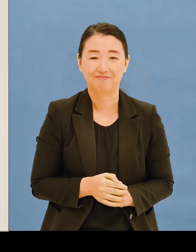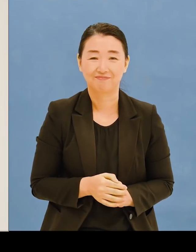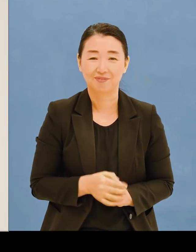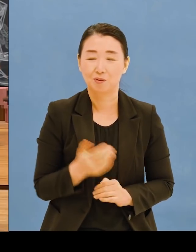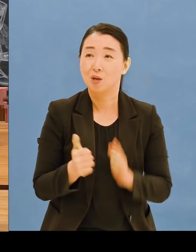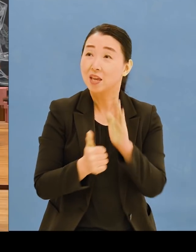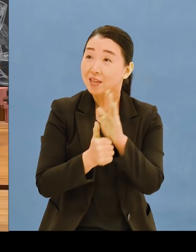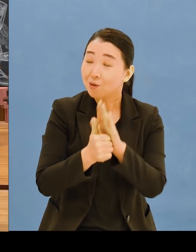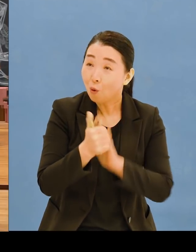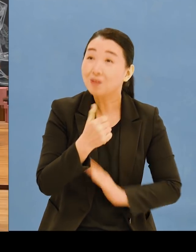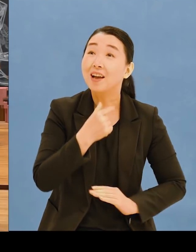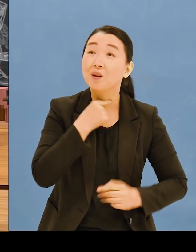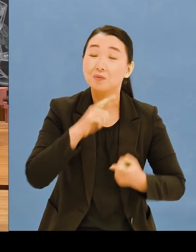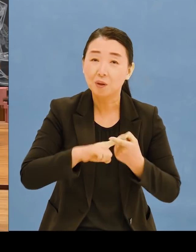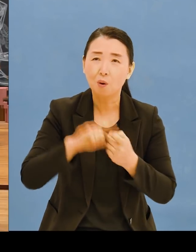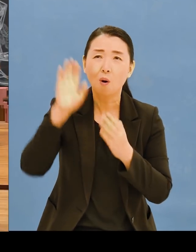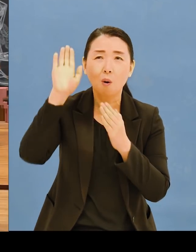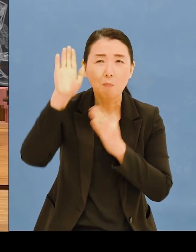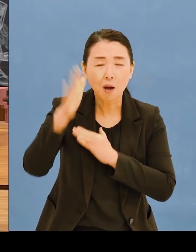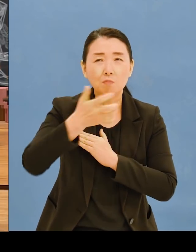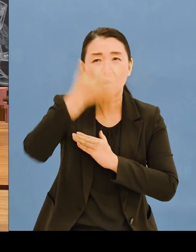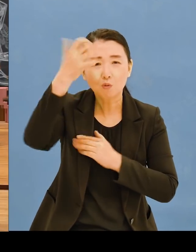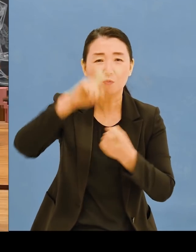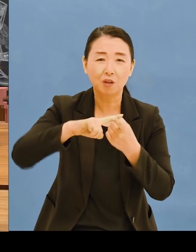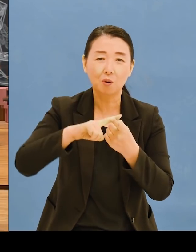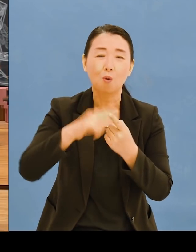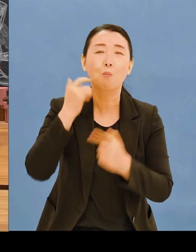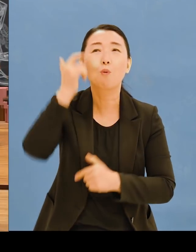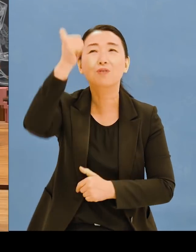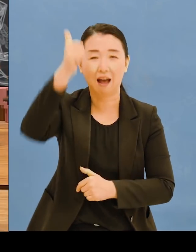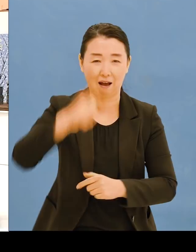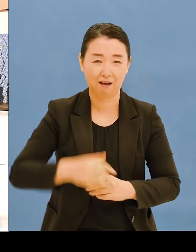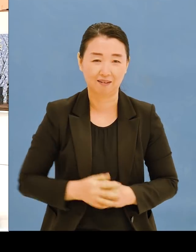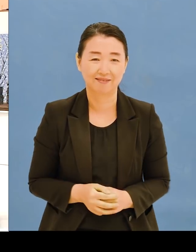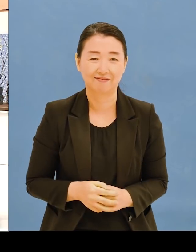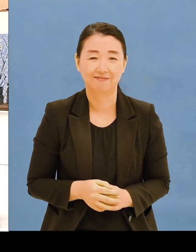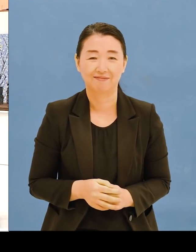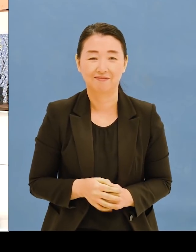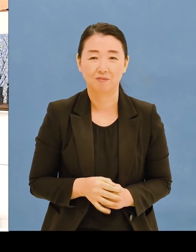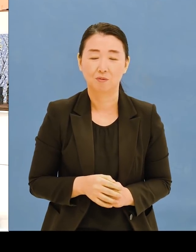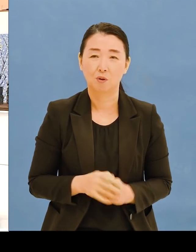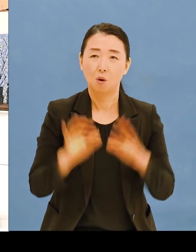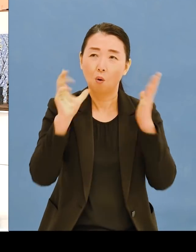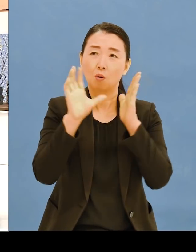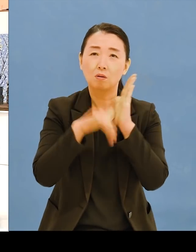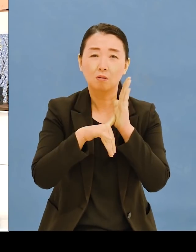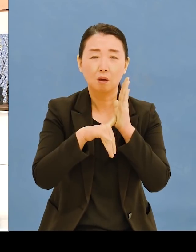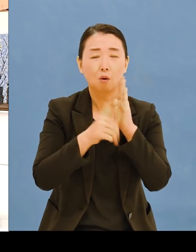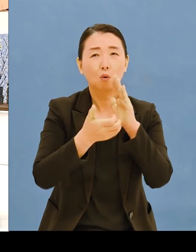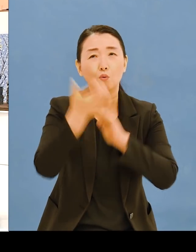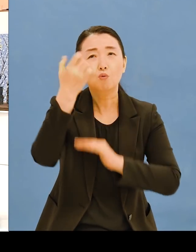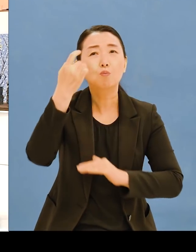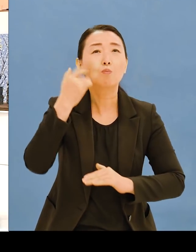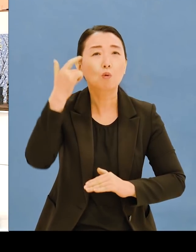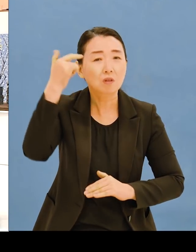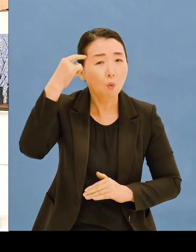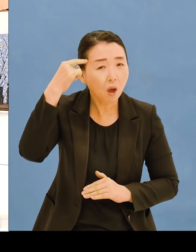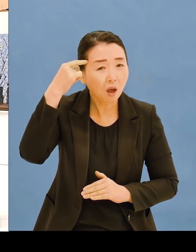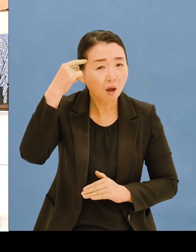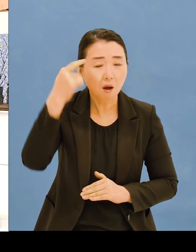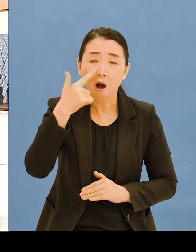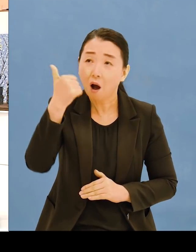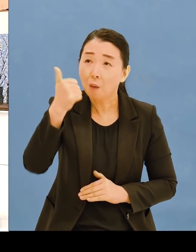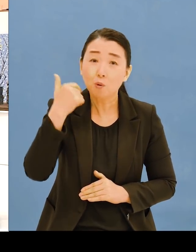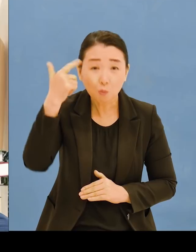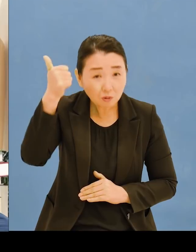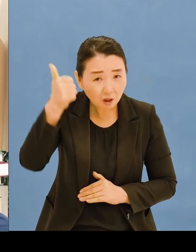그 희망사항, 네. 나중에 장래의 희망을 적을 때도 목사라고 적으셨다고 하는데 어린 시절에 왜 목사라는 꿈을 꾸셨을까요? 아버님도